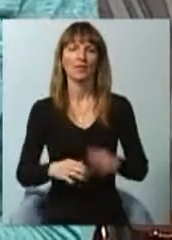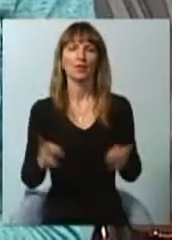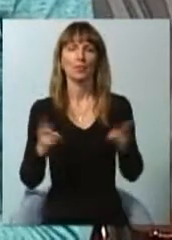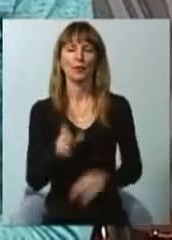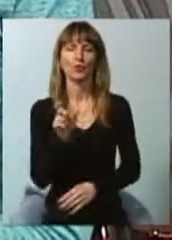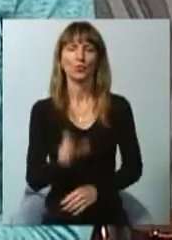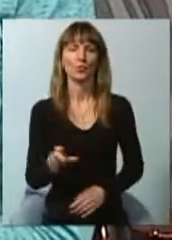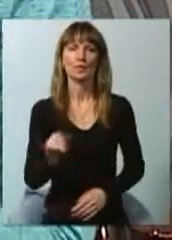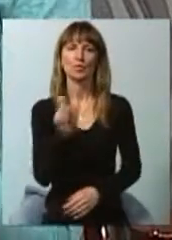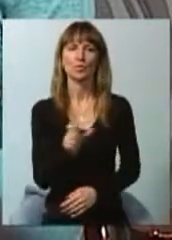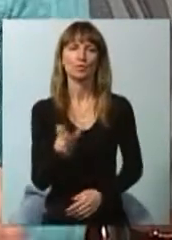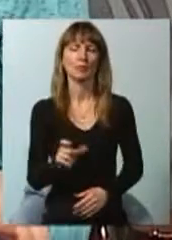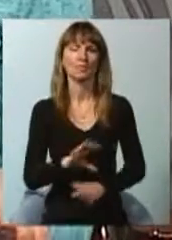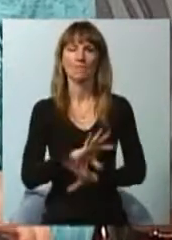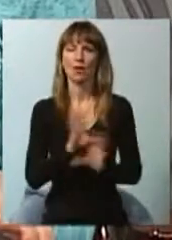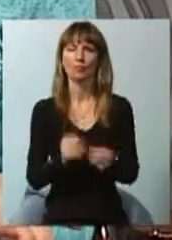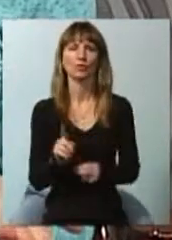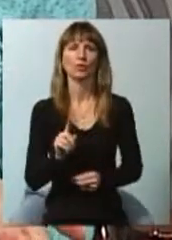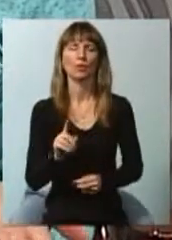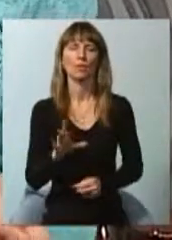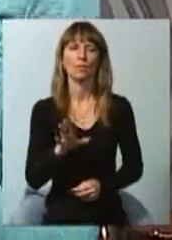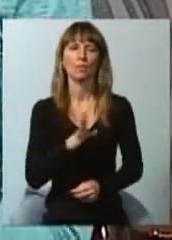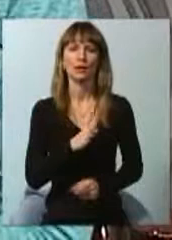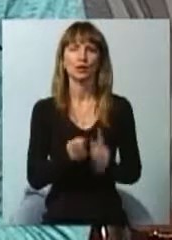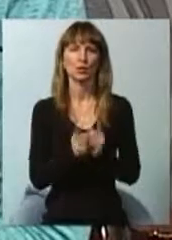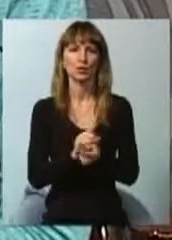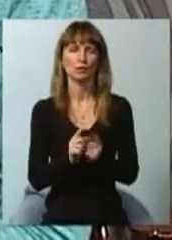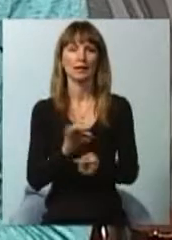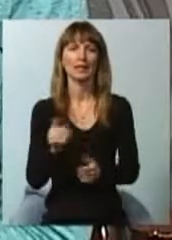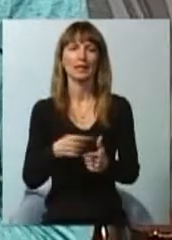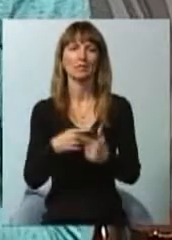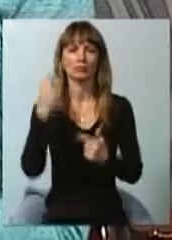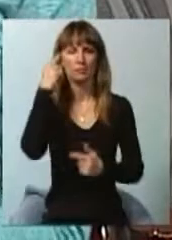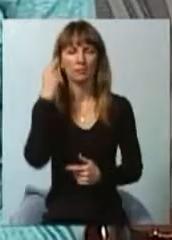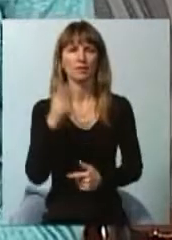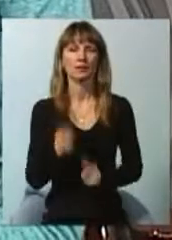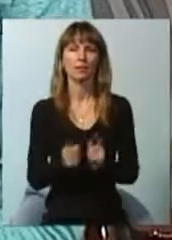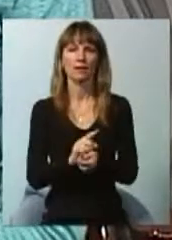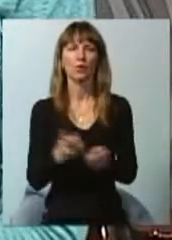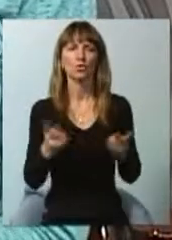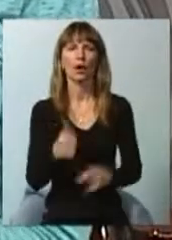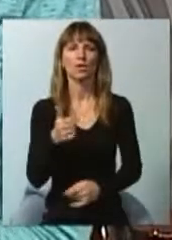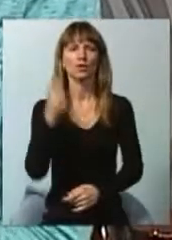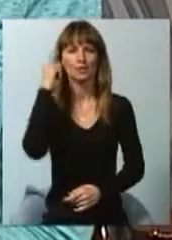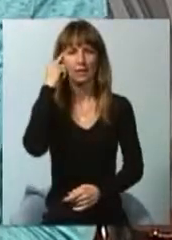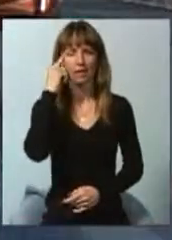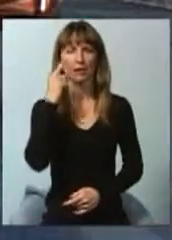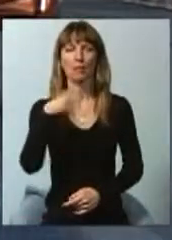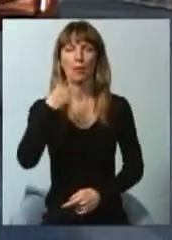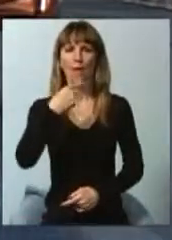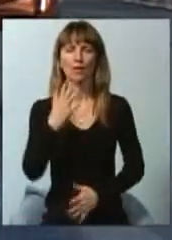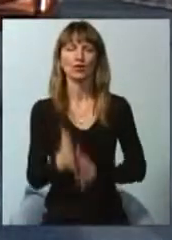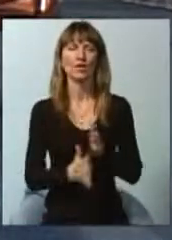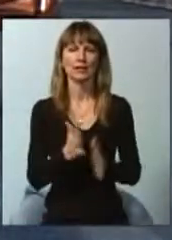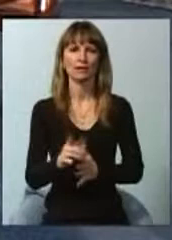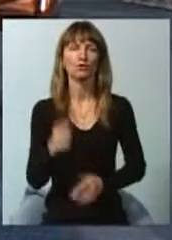та суспільству взагалі. А щоб бути сурдоперекладачем або розуміти сурдоперекладача, треба добре знати мову жестів.